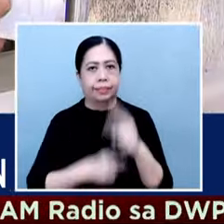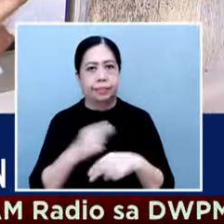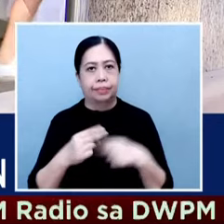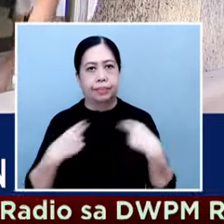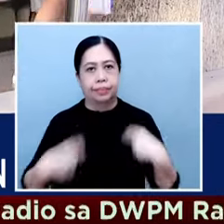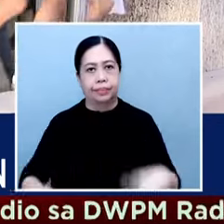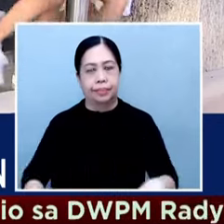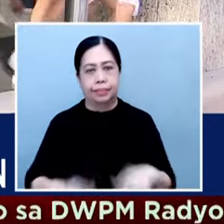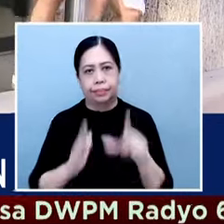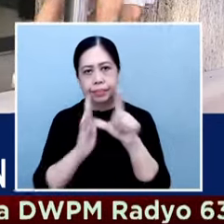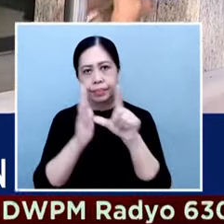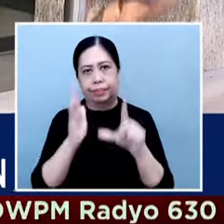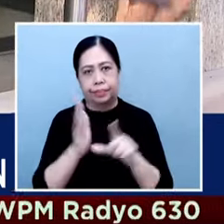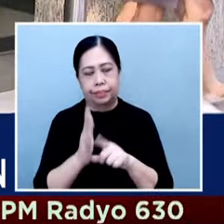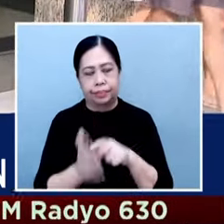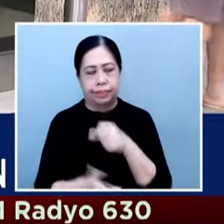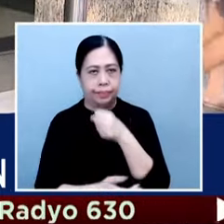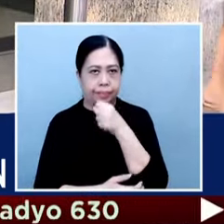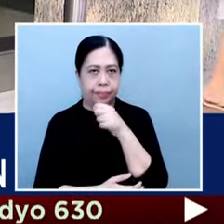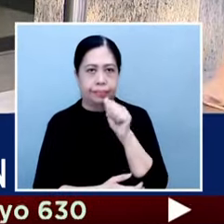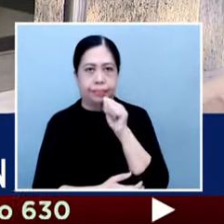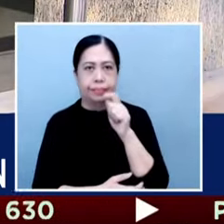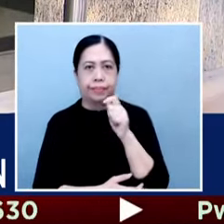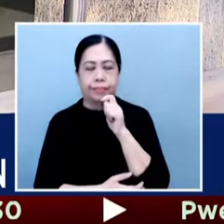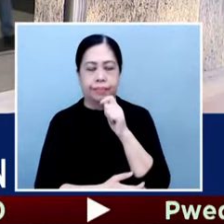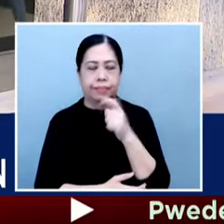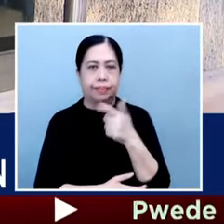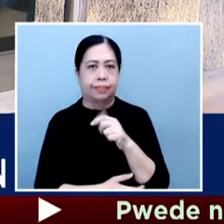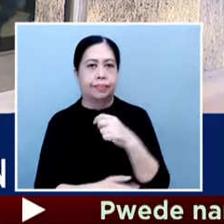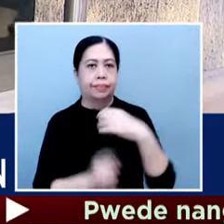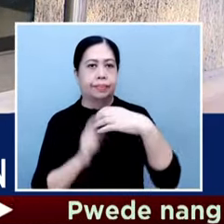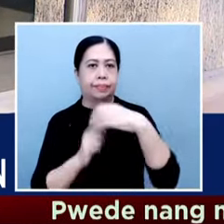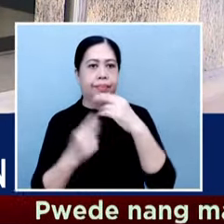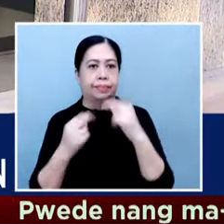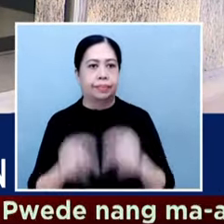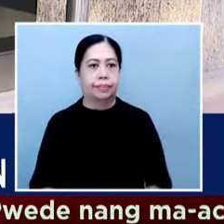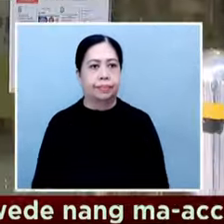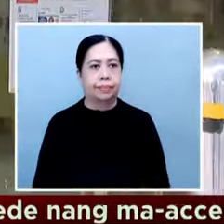Healthcare Act. Andrea Tagines, ABS-CBN News.